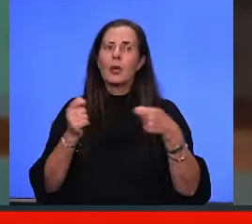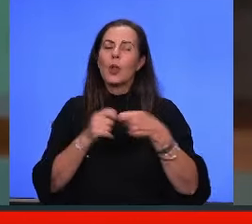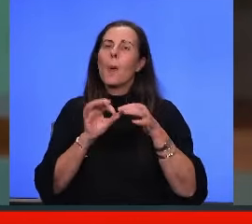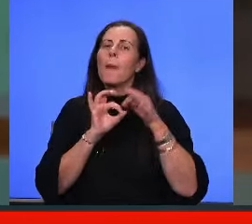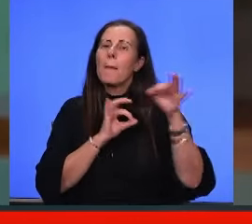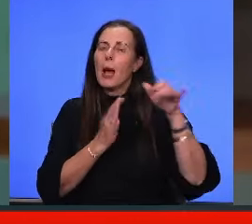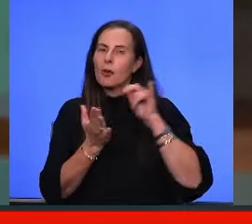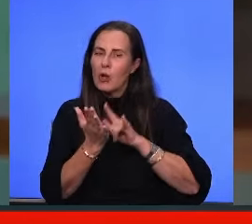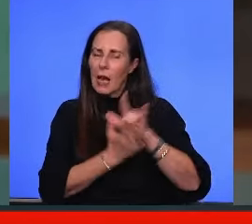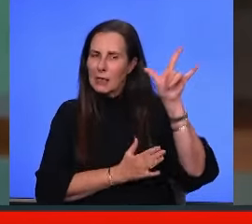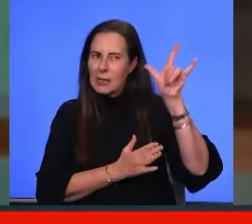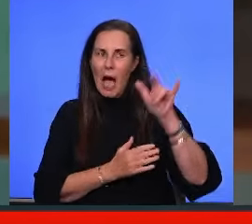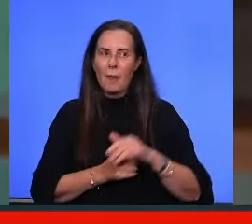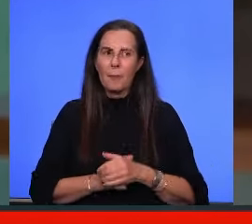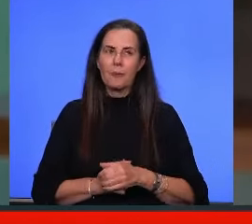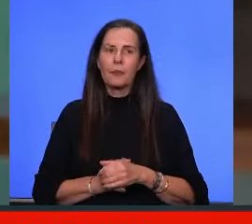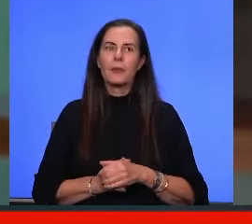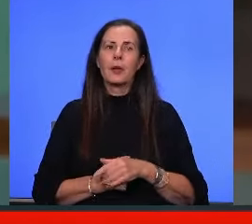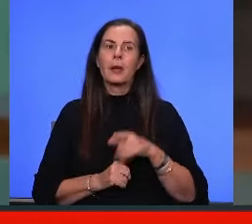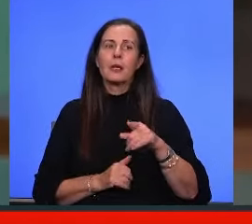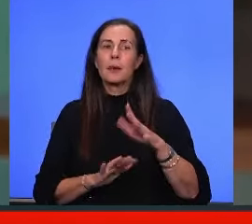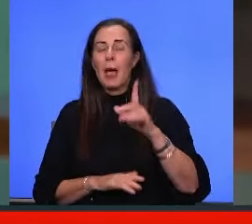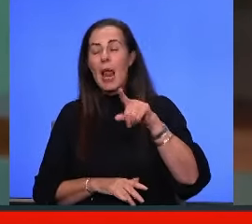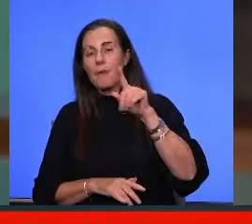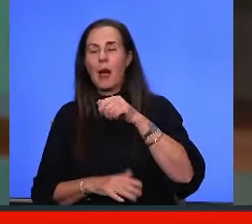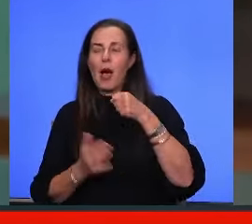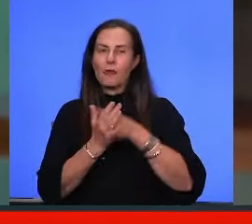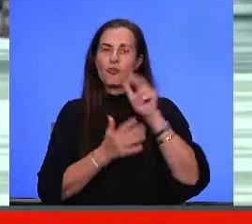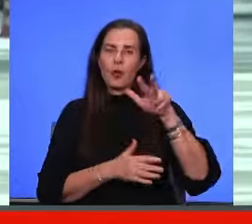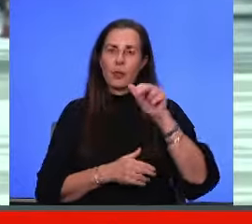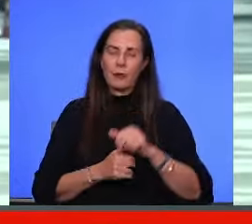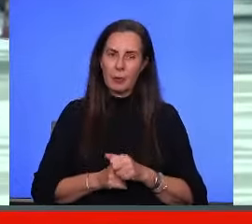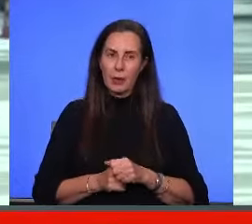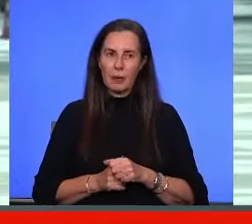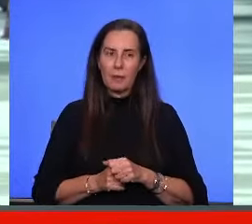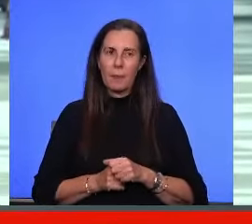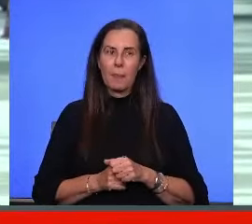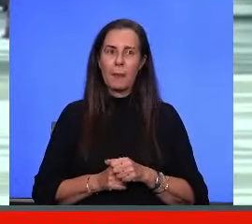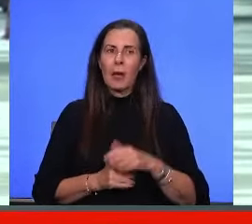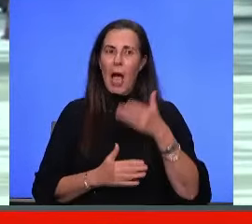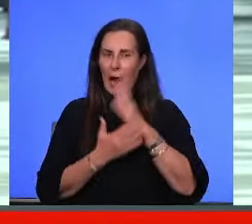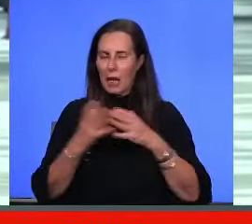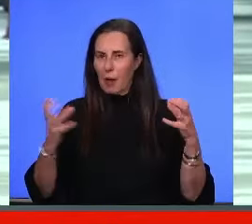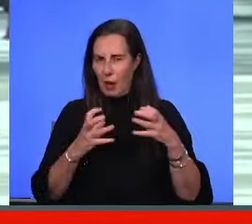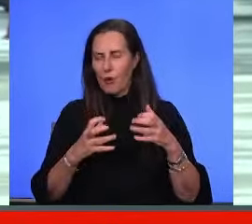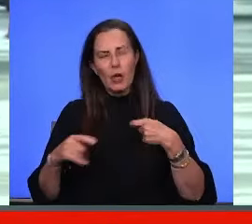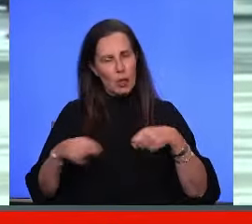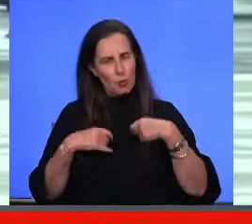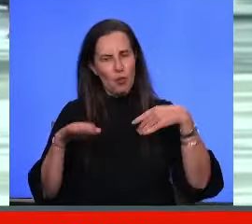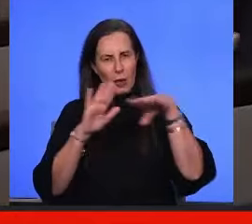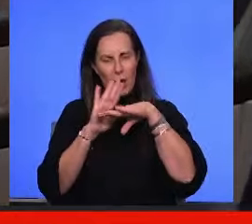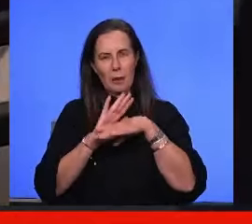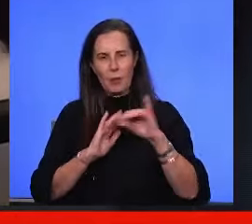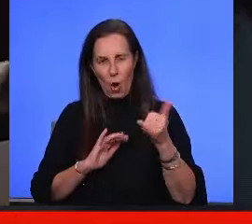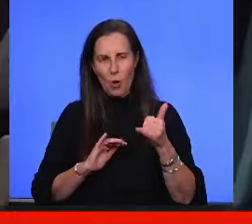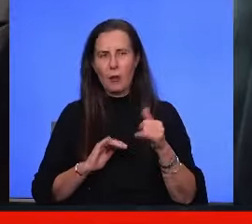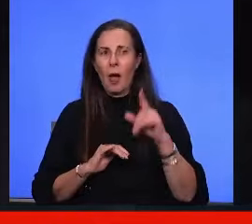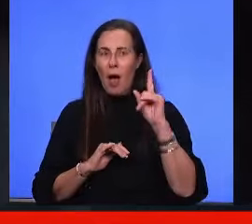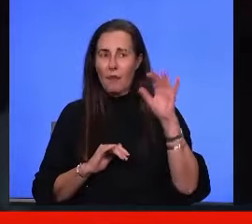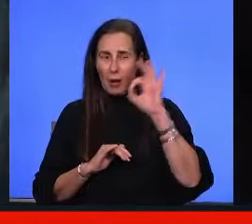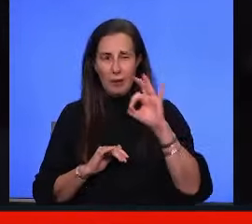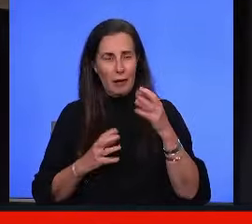של הטיסה, שזה נע בין 1,000 שקל לכ-3,000 שקלים. אומנם חלק מהחברות הגמישו את התנאים, אבל